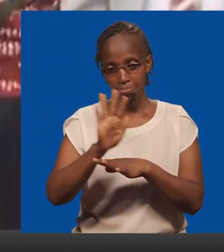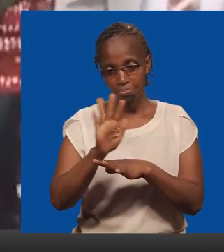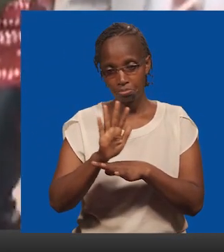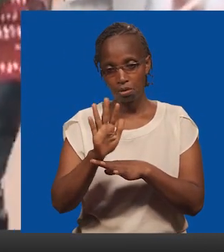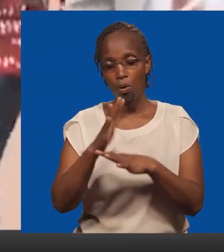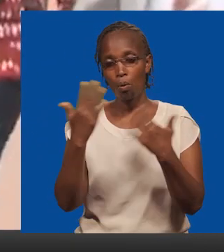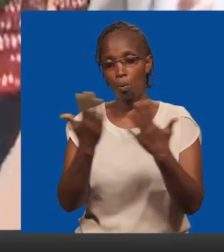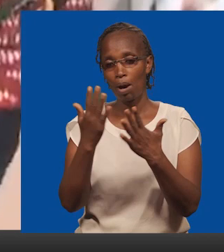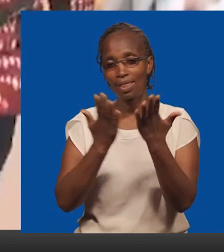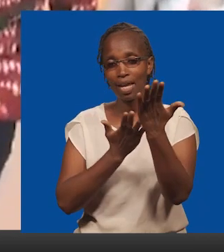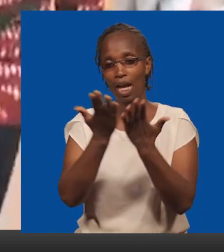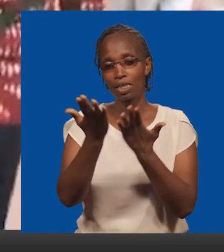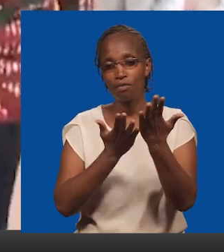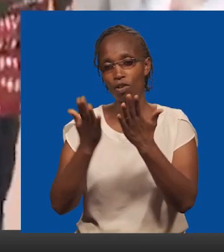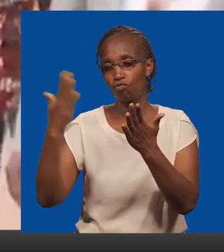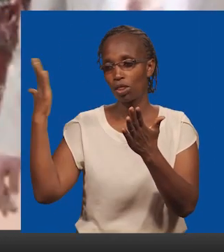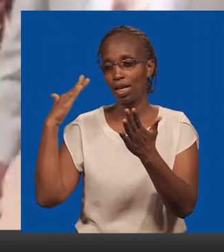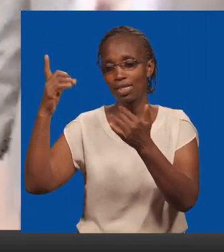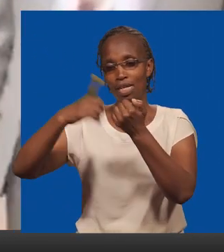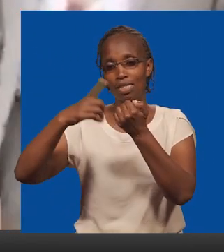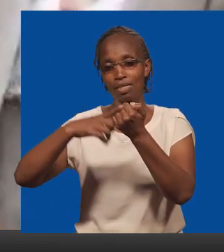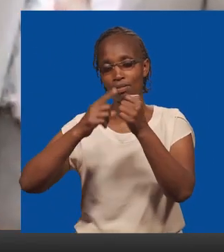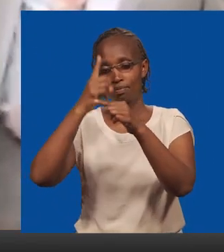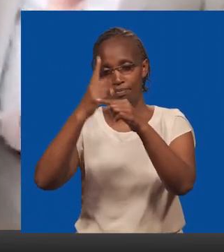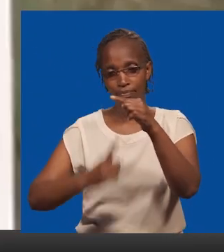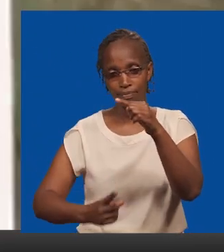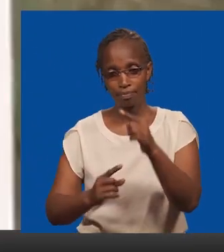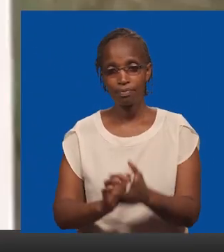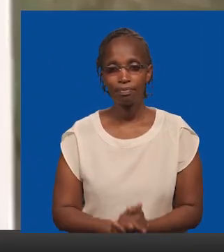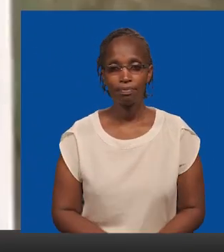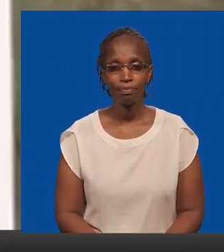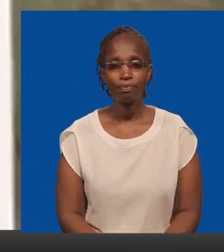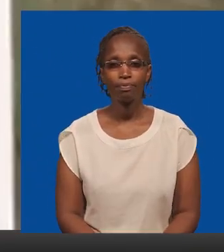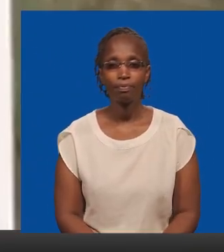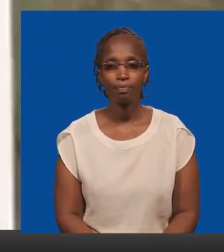tume ya IEBC walioihudumia kwa miaka sita.